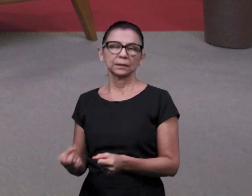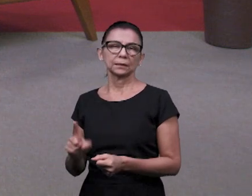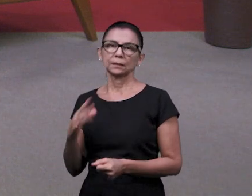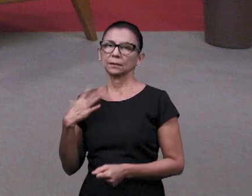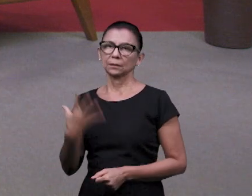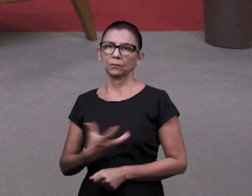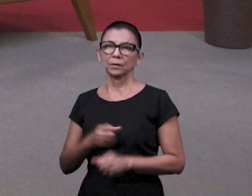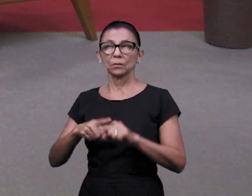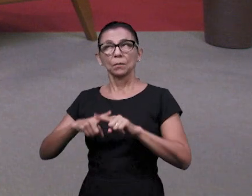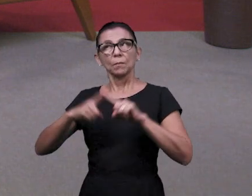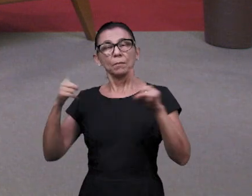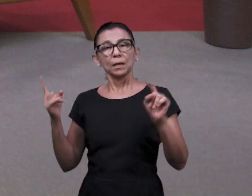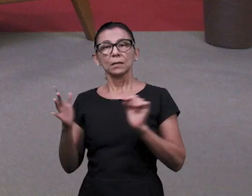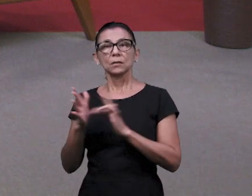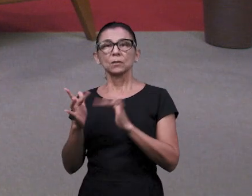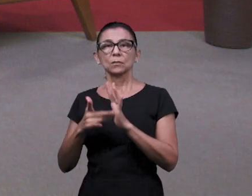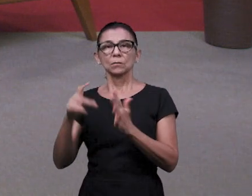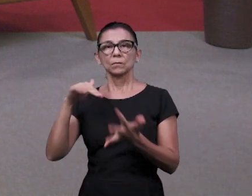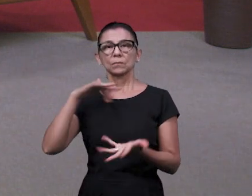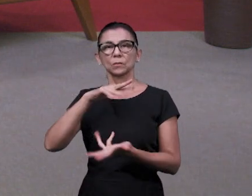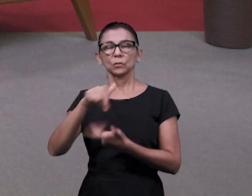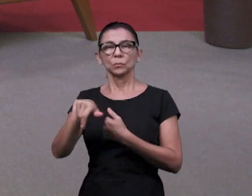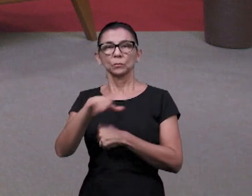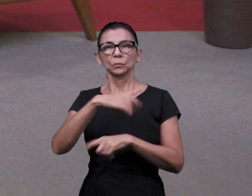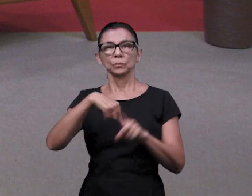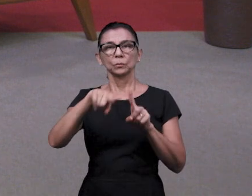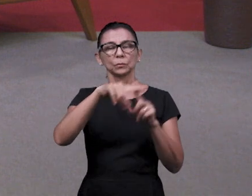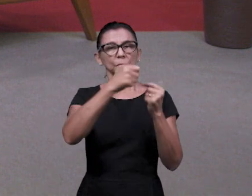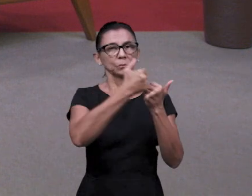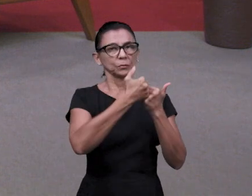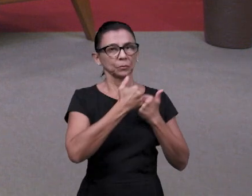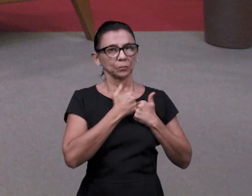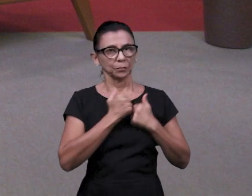été rachetée pour être à côté du roi de la gloire,